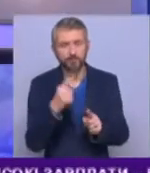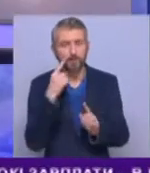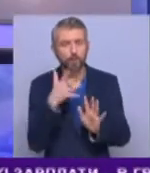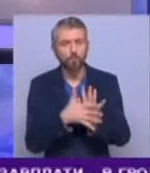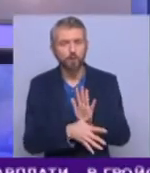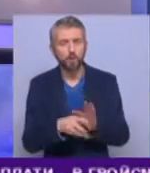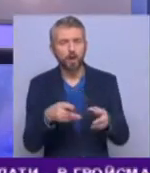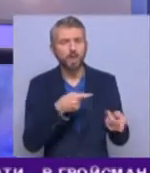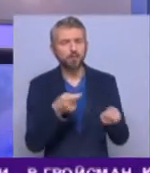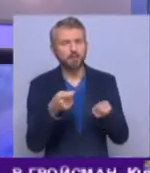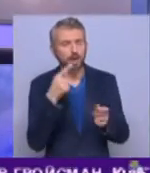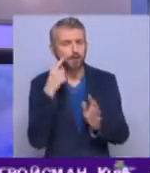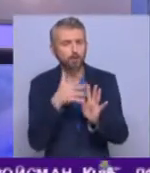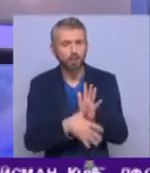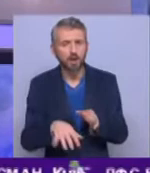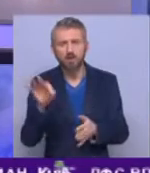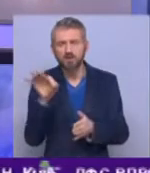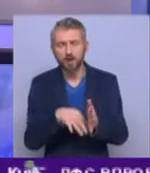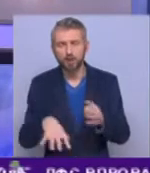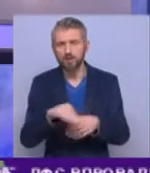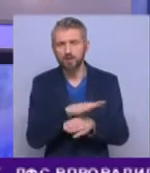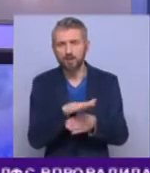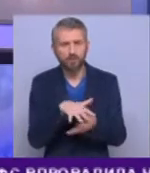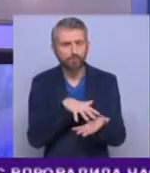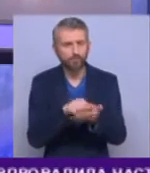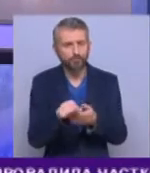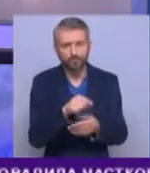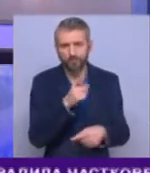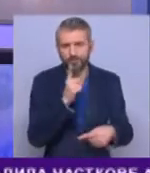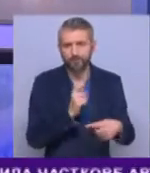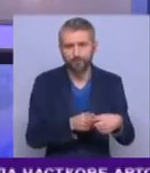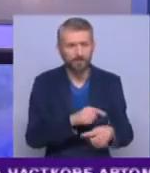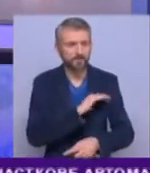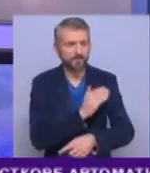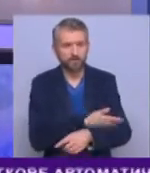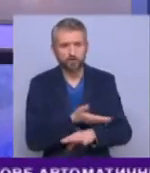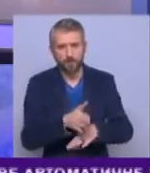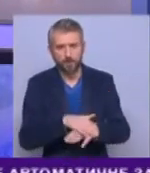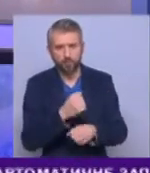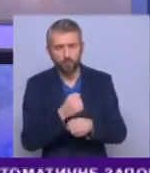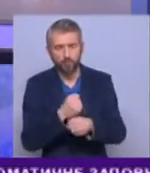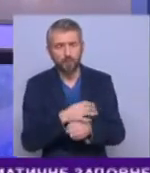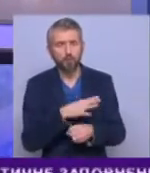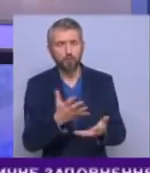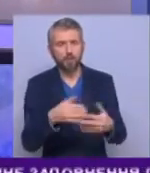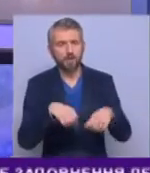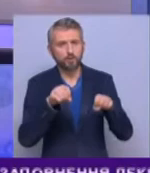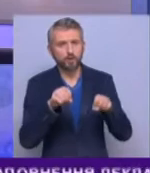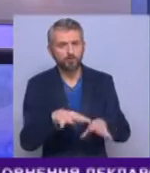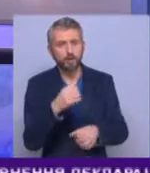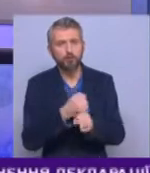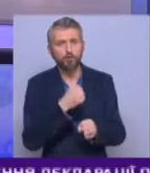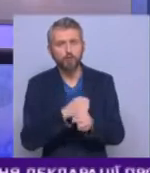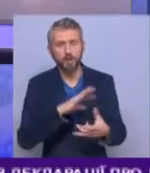Зрозуміло, адміністрація зрозуміла, що масово зразу всі тимчасові споруди не демонтують, бо це фізично досить важко зробити. Було прийнято рішення